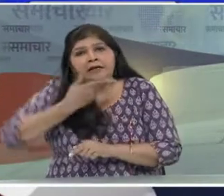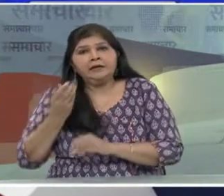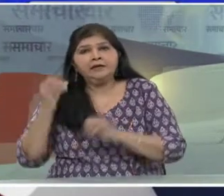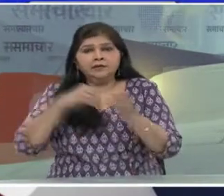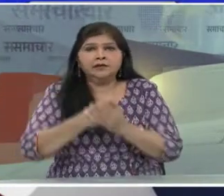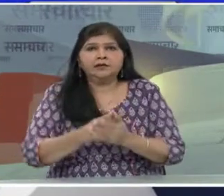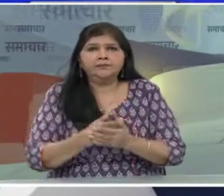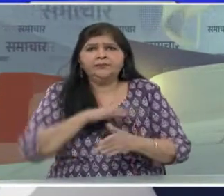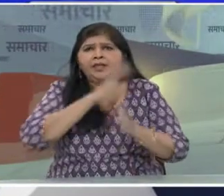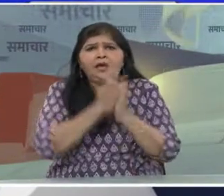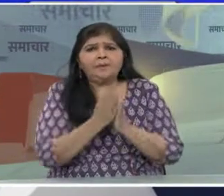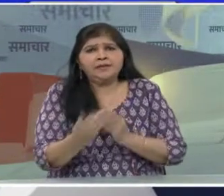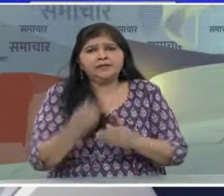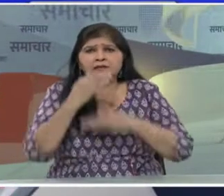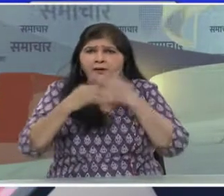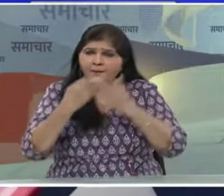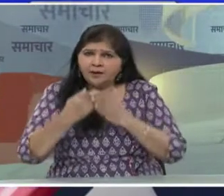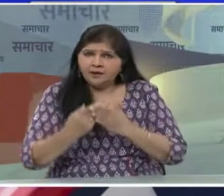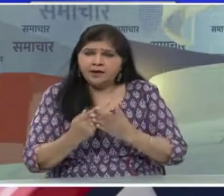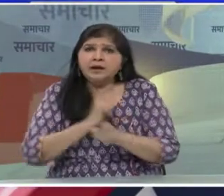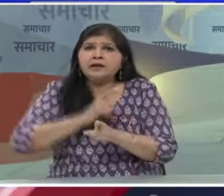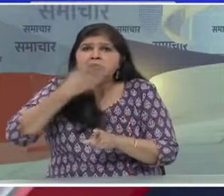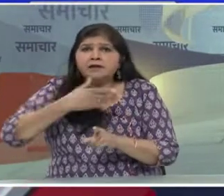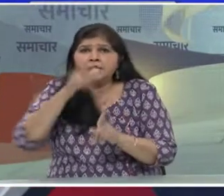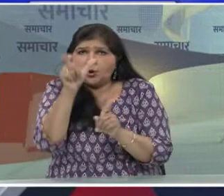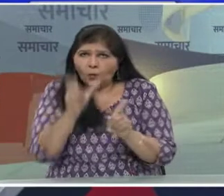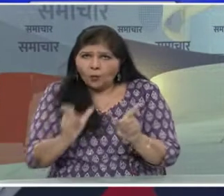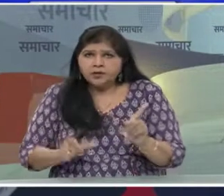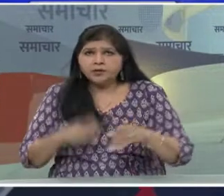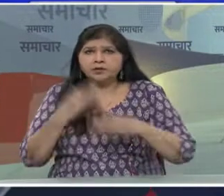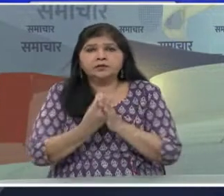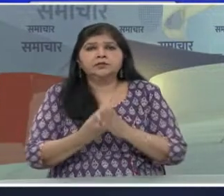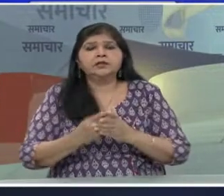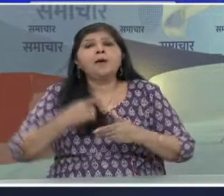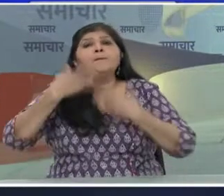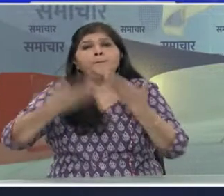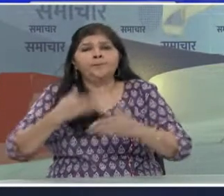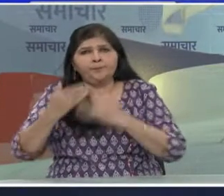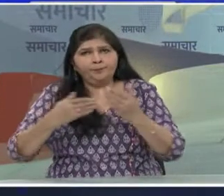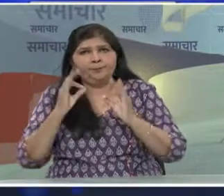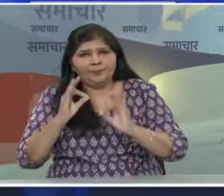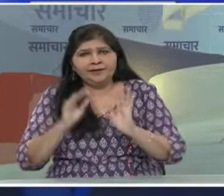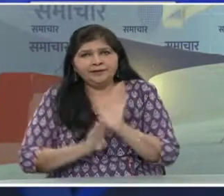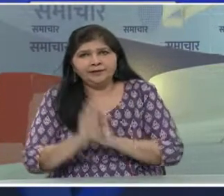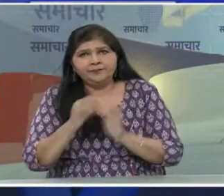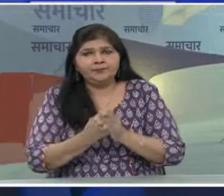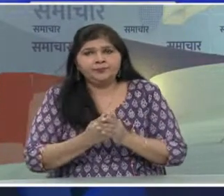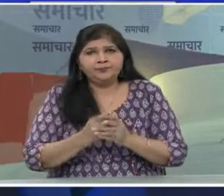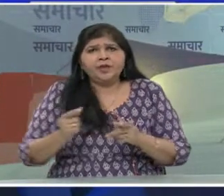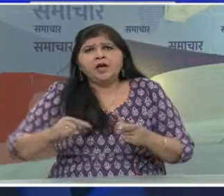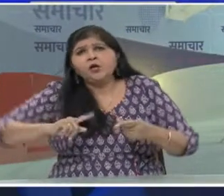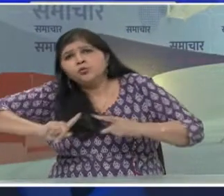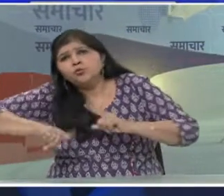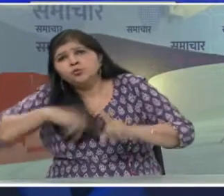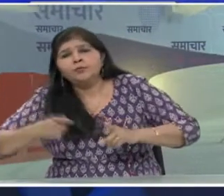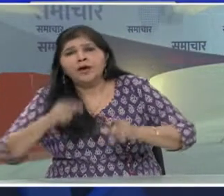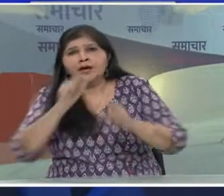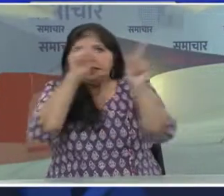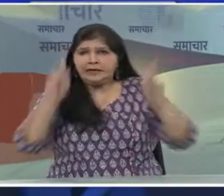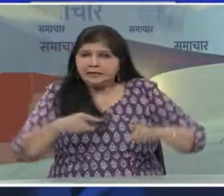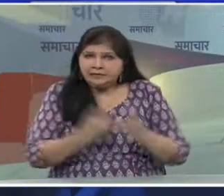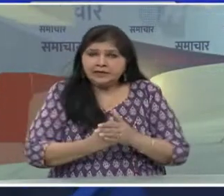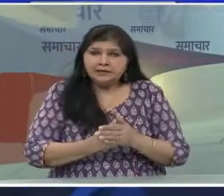कैपेसिटी बिल्डिंग और ट्रेनिंग के कंटेंट में भी सुधार किया जाएगा, रीडिजाइन किया जाएगा,